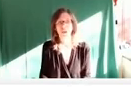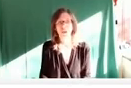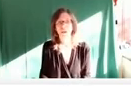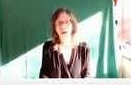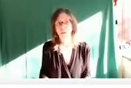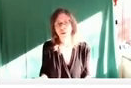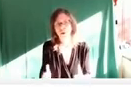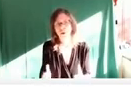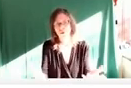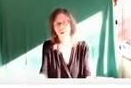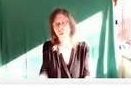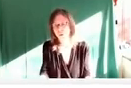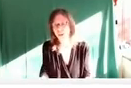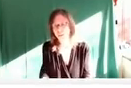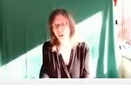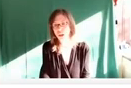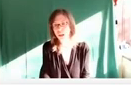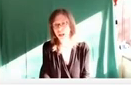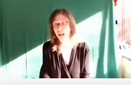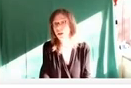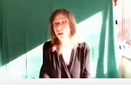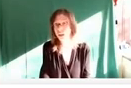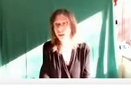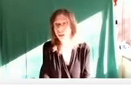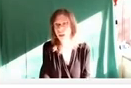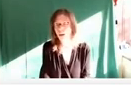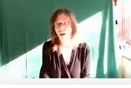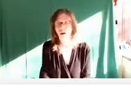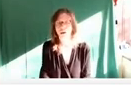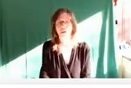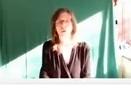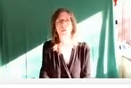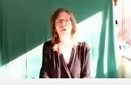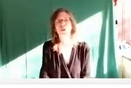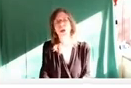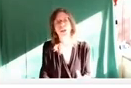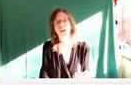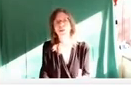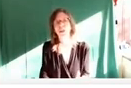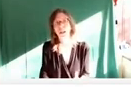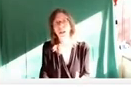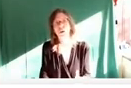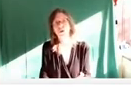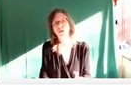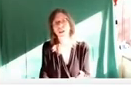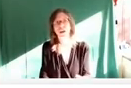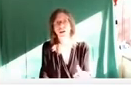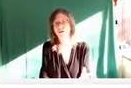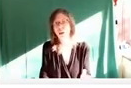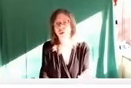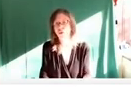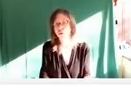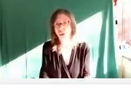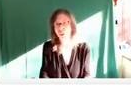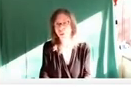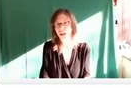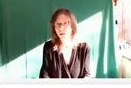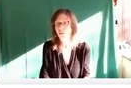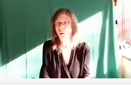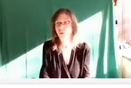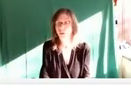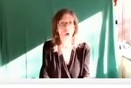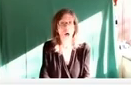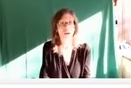Vous pourriez dire, ben moi, je vais publier mes données anonymisées. Mais souvent, anonymisé, on sait enlever le nom de vos